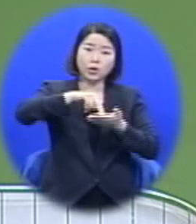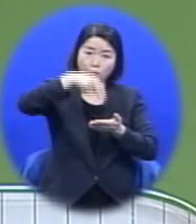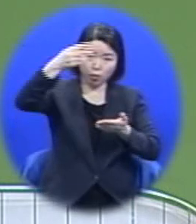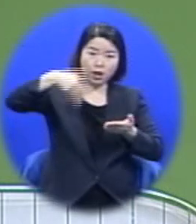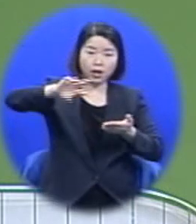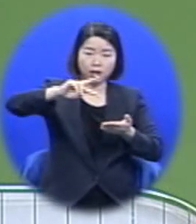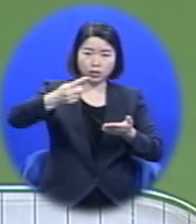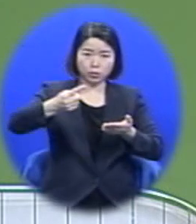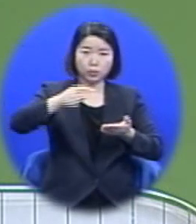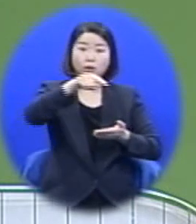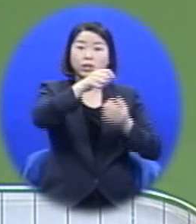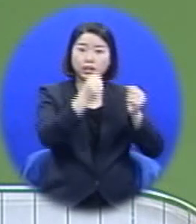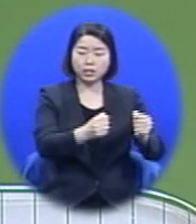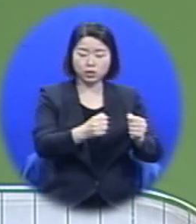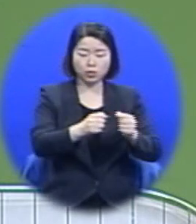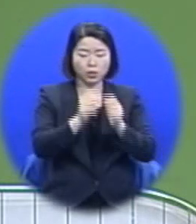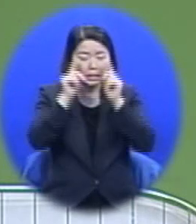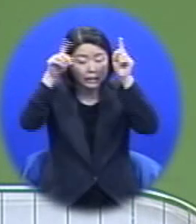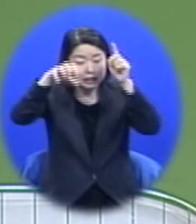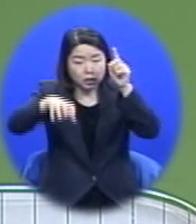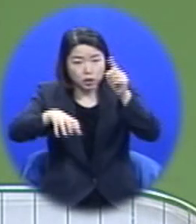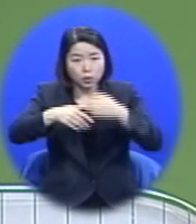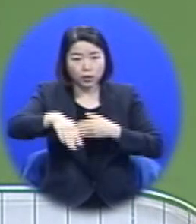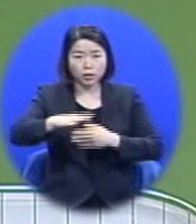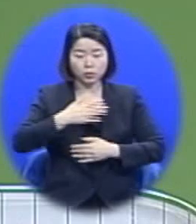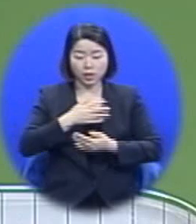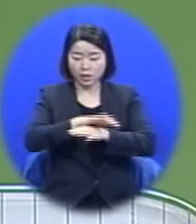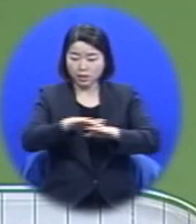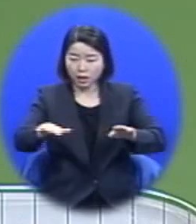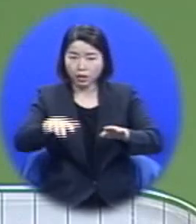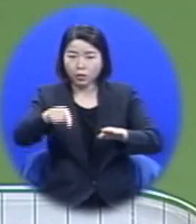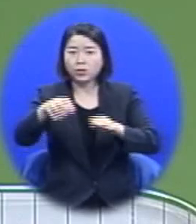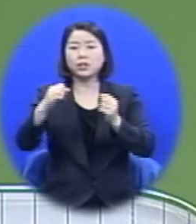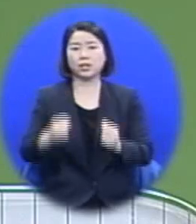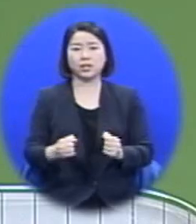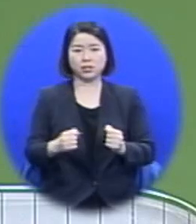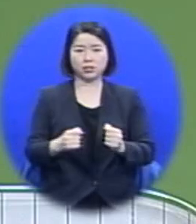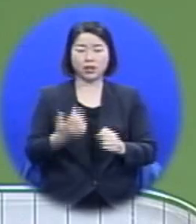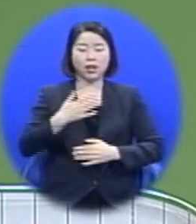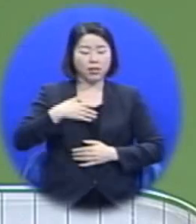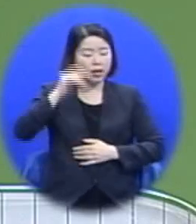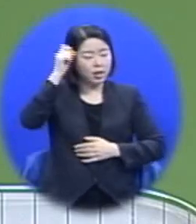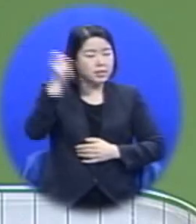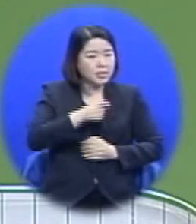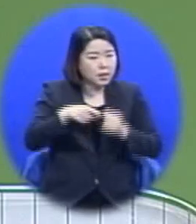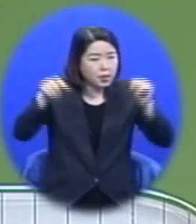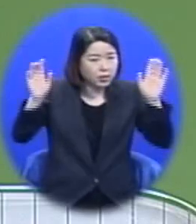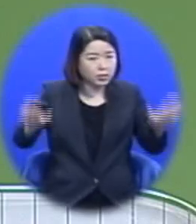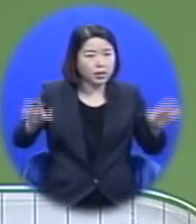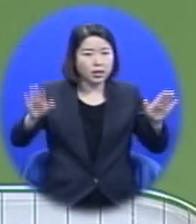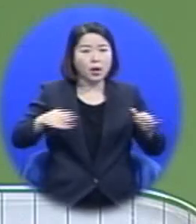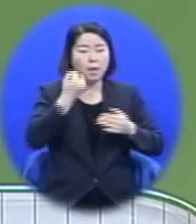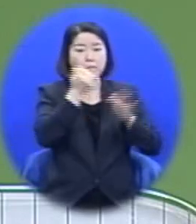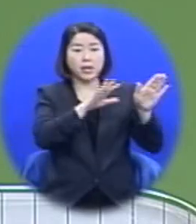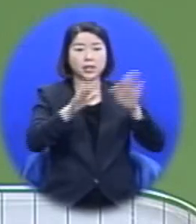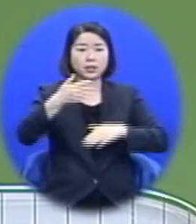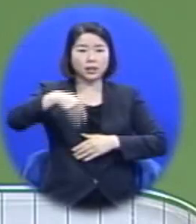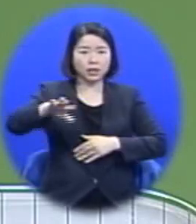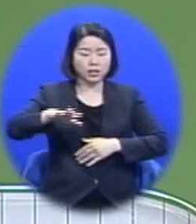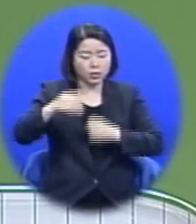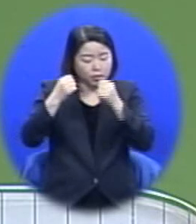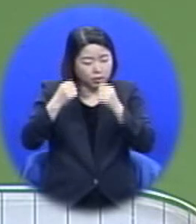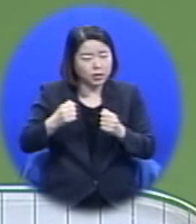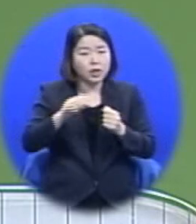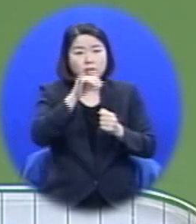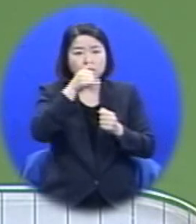수 오레 내 자리를 펼 지라도 거기 계신 이다 내가 새벽 날개를 치며 바다 끝에 가서 거주 할 지라도 거기서도 주의